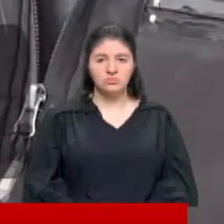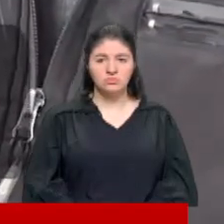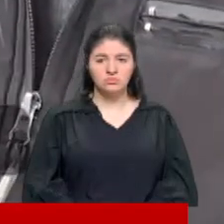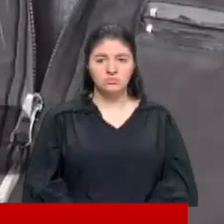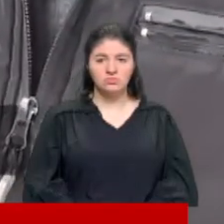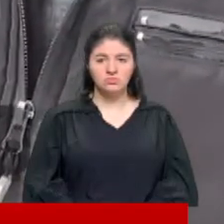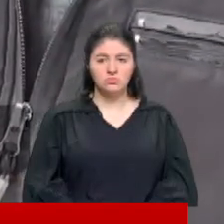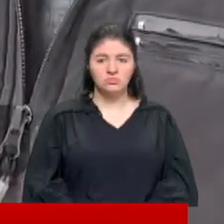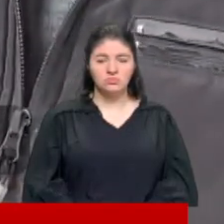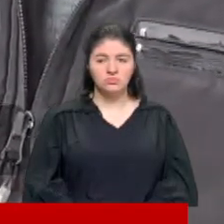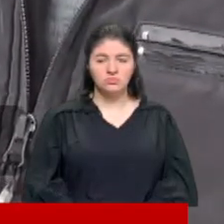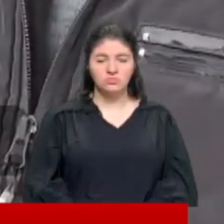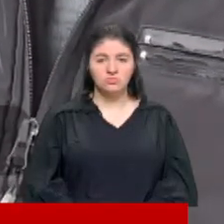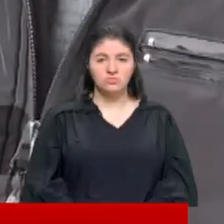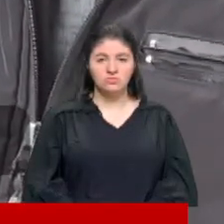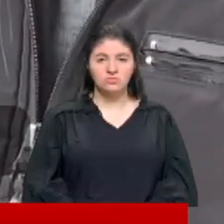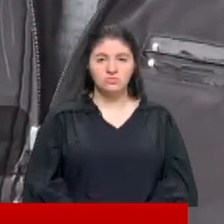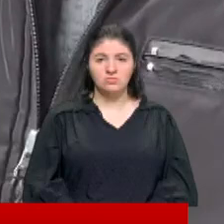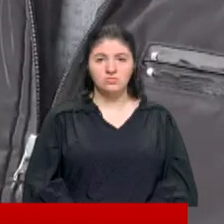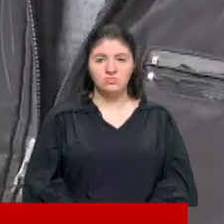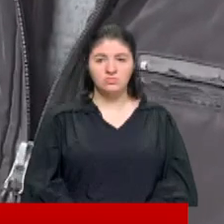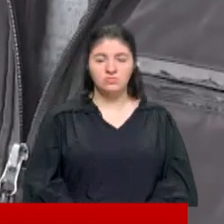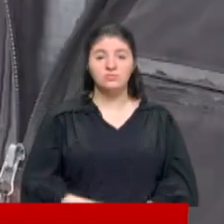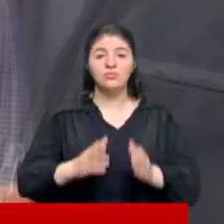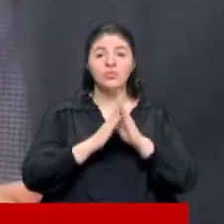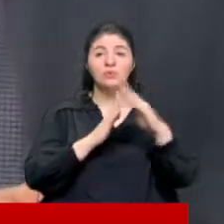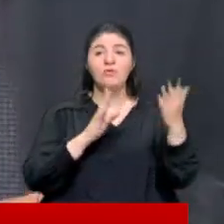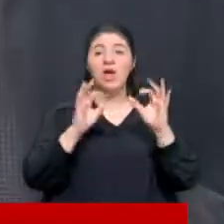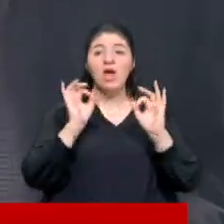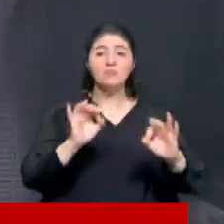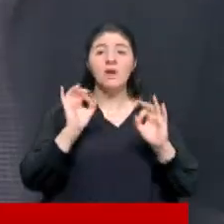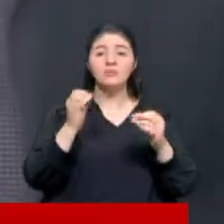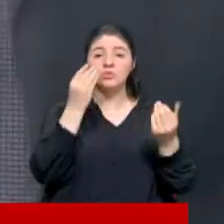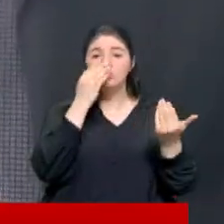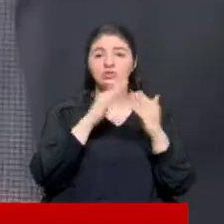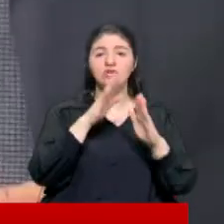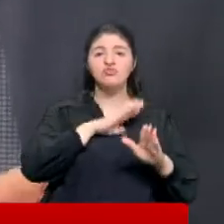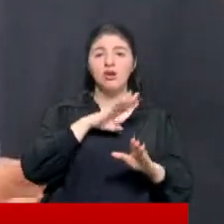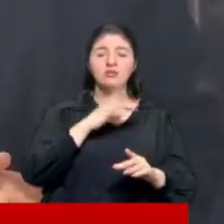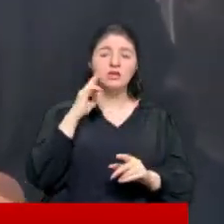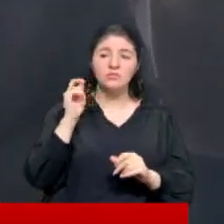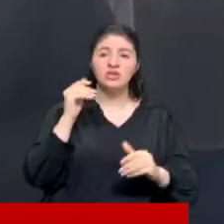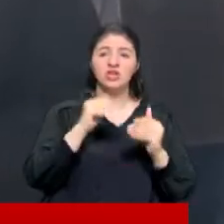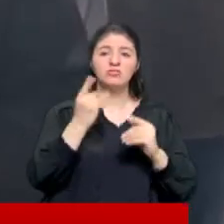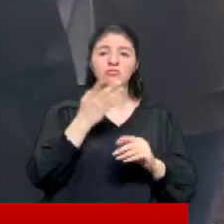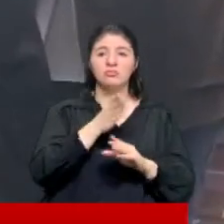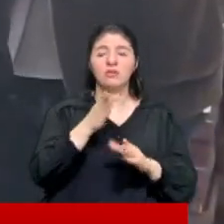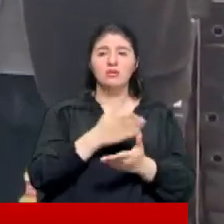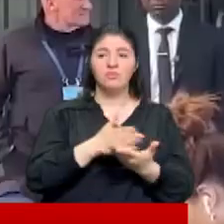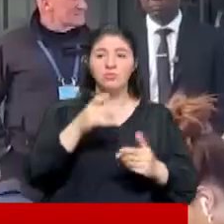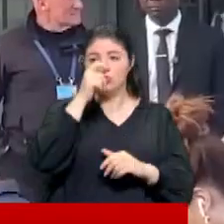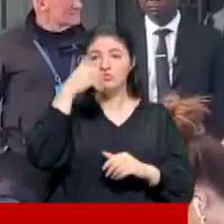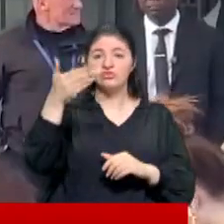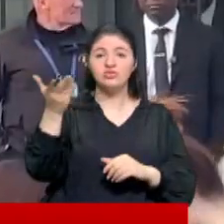olacaksın. Onlardan birini bulacaksın. Onların işi öyle. Muhalefetin sık sık liyakat şikayetleri dinlediği seçim turları sürüyor.